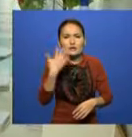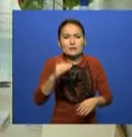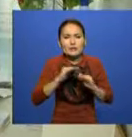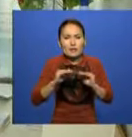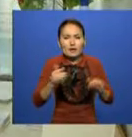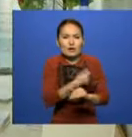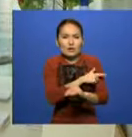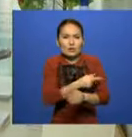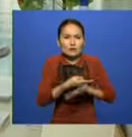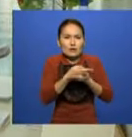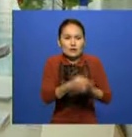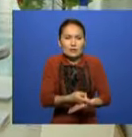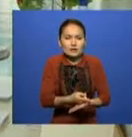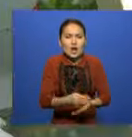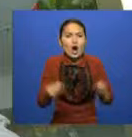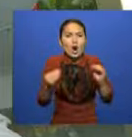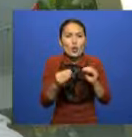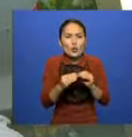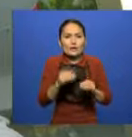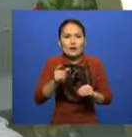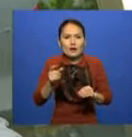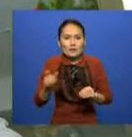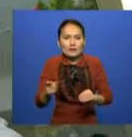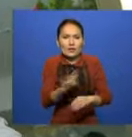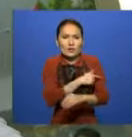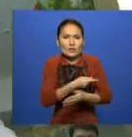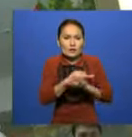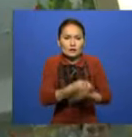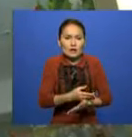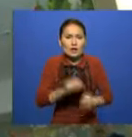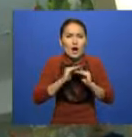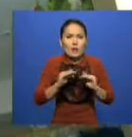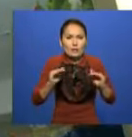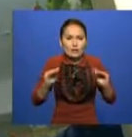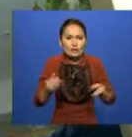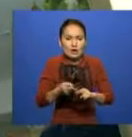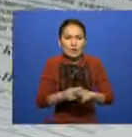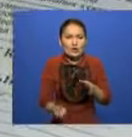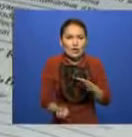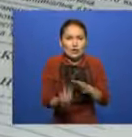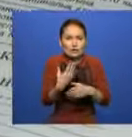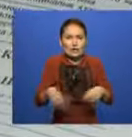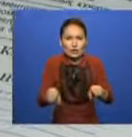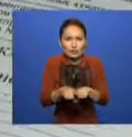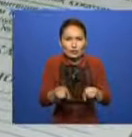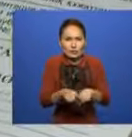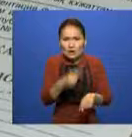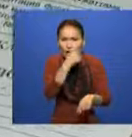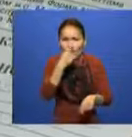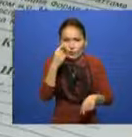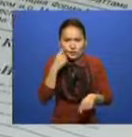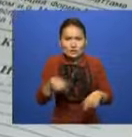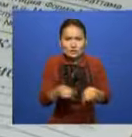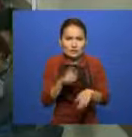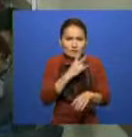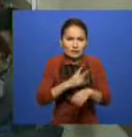түрлі жарақатпен келген. Соның 10-ы ауруханаға жатқызылады. Бір бүлдіршін отшашуы атылмай қалған соң қарап көремін деп көзін қатты